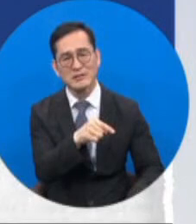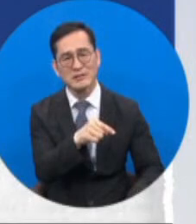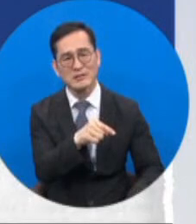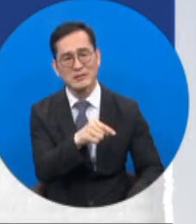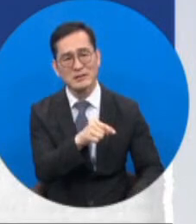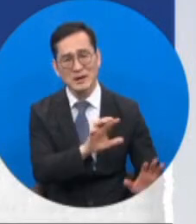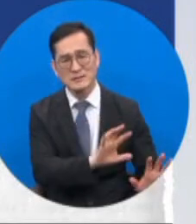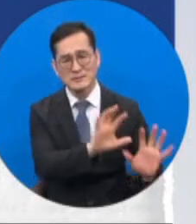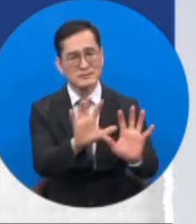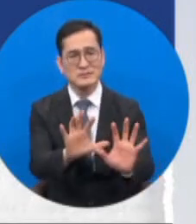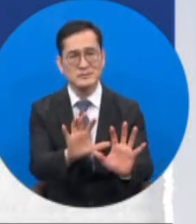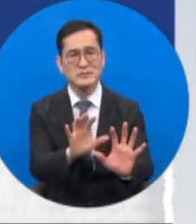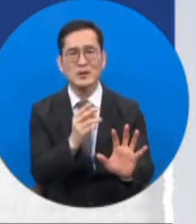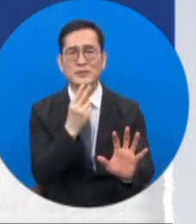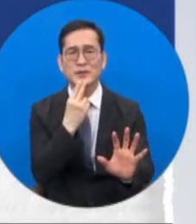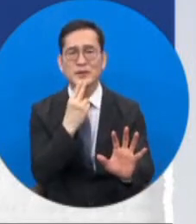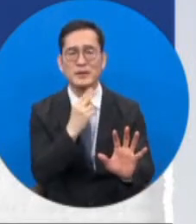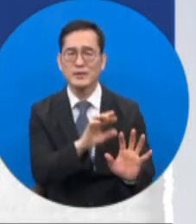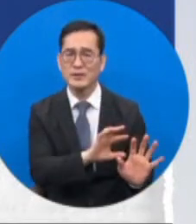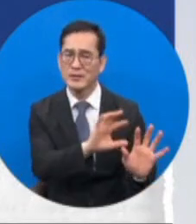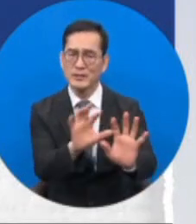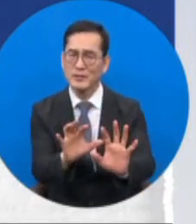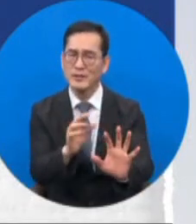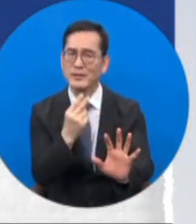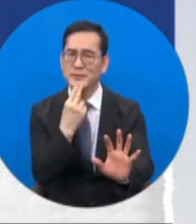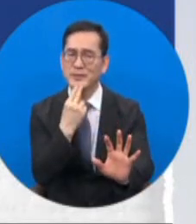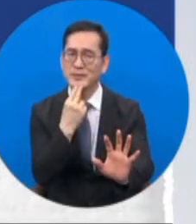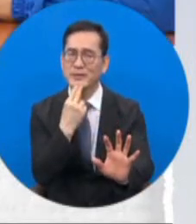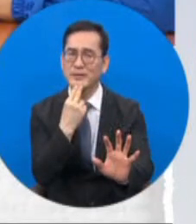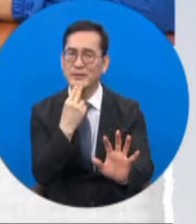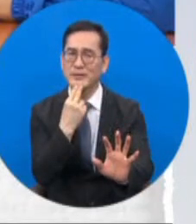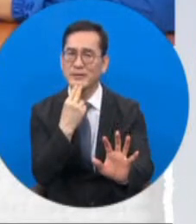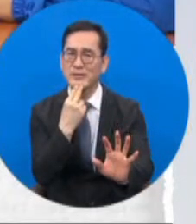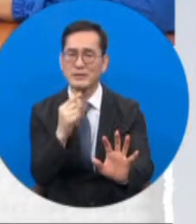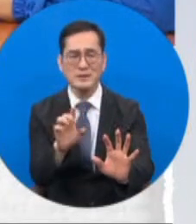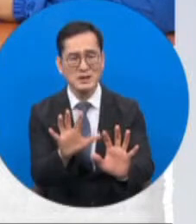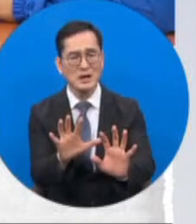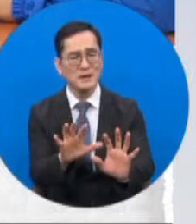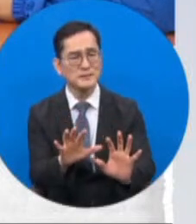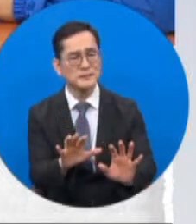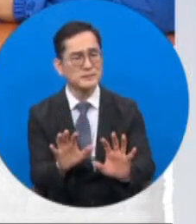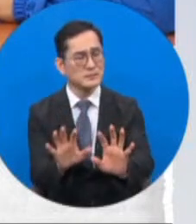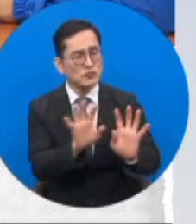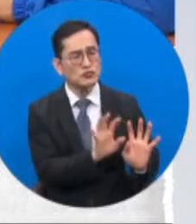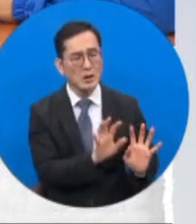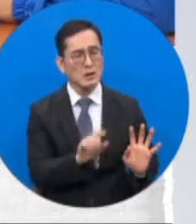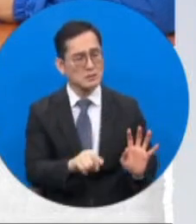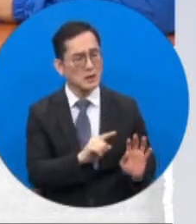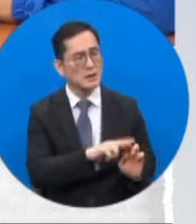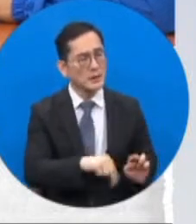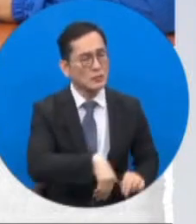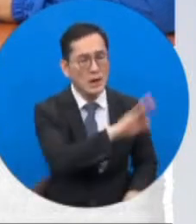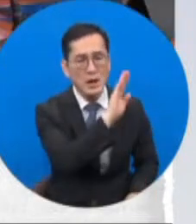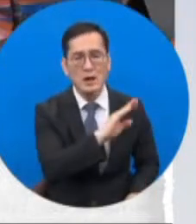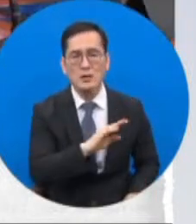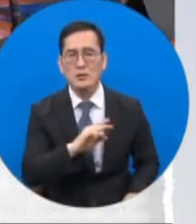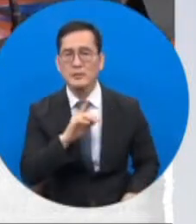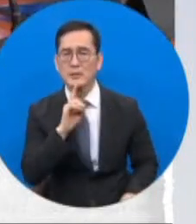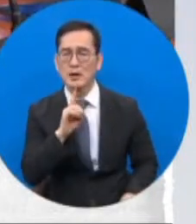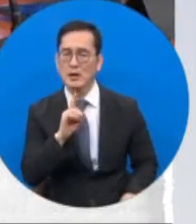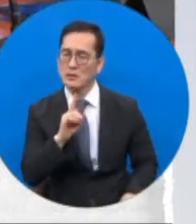건지 사실은 좀 명확하지 않습니다. 그런데 왜 586 용태론을 얘기하고 팬덤 정치를